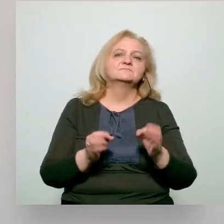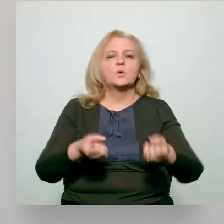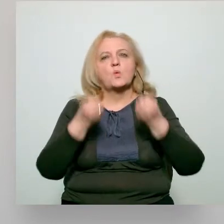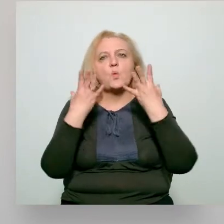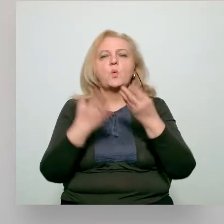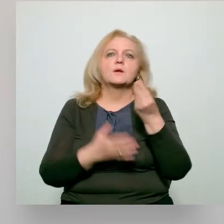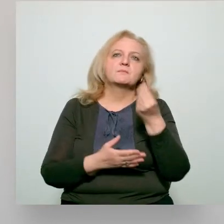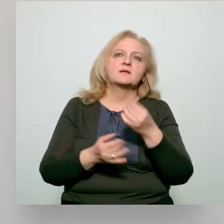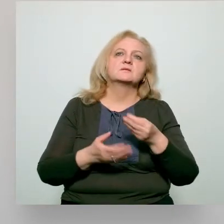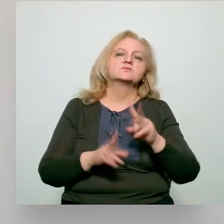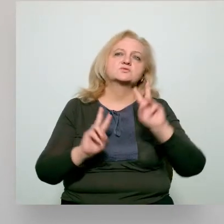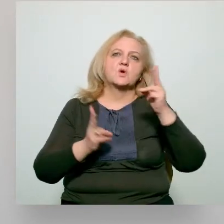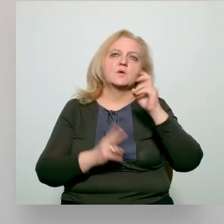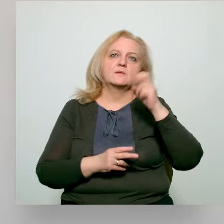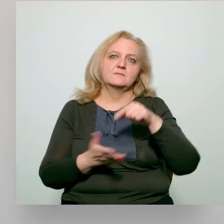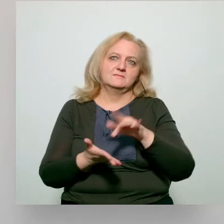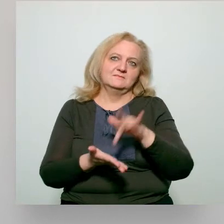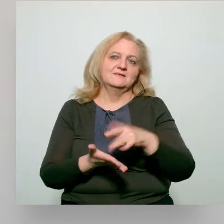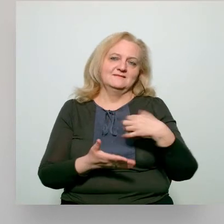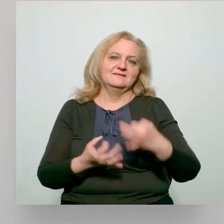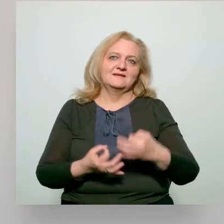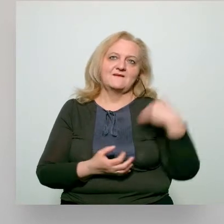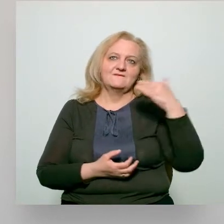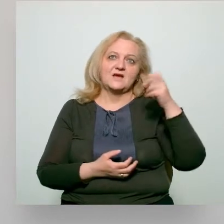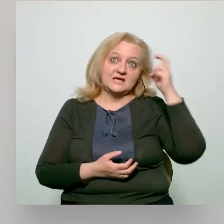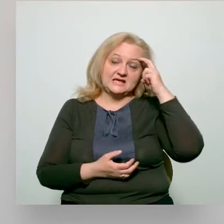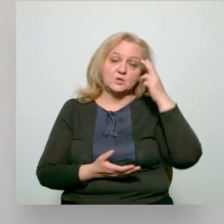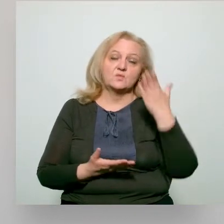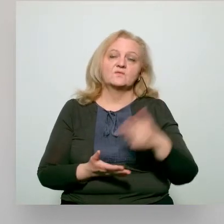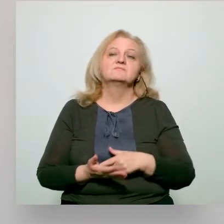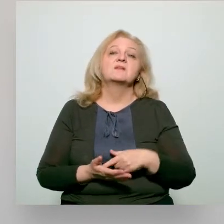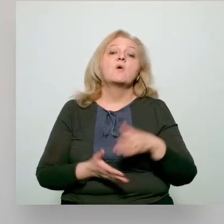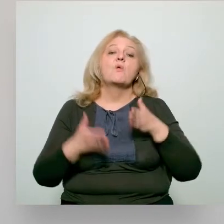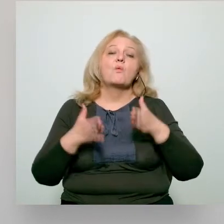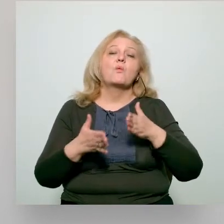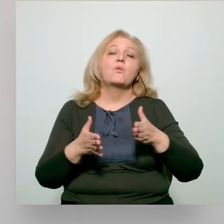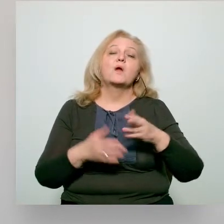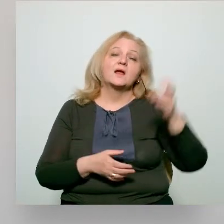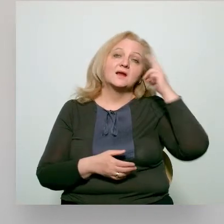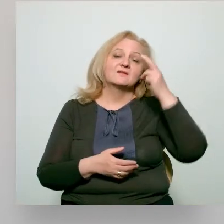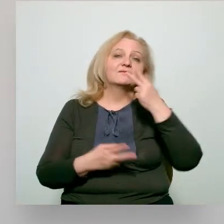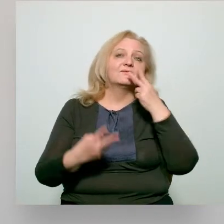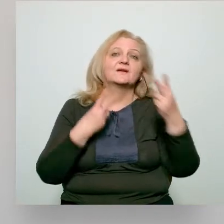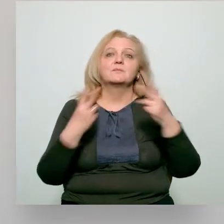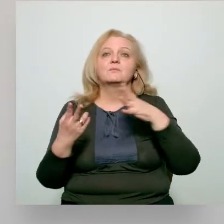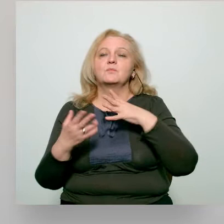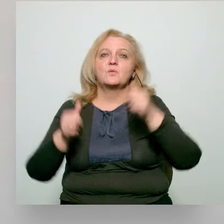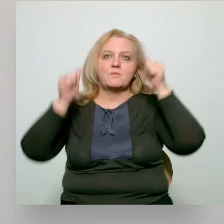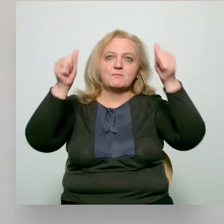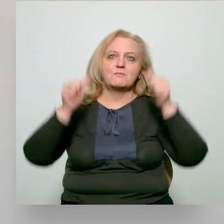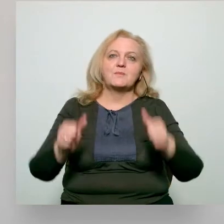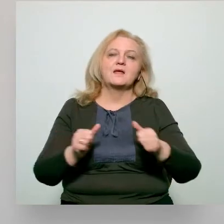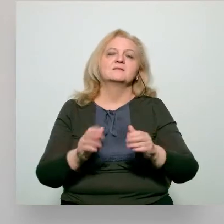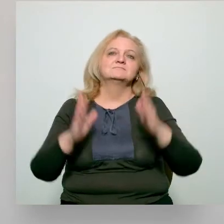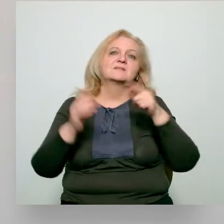tej chwili mówię z Kijowa, i niedawno jeszcze na ulicach Kijowa widzieliśmy taki plakat